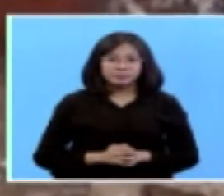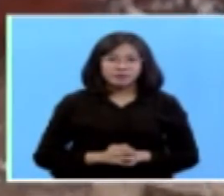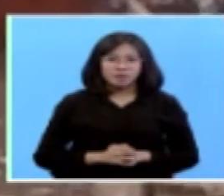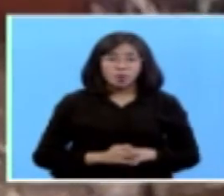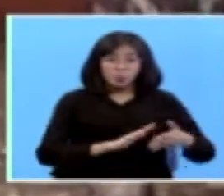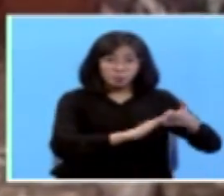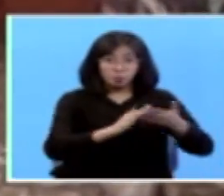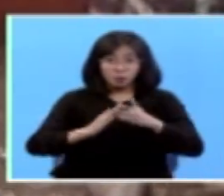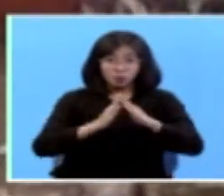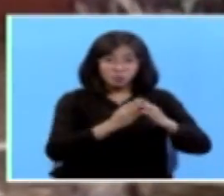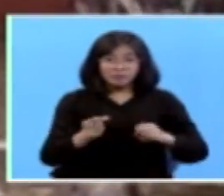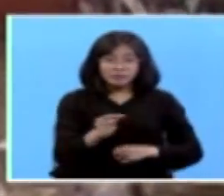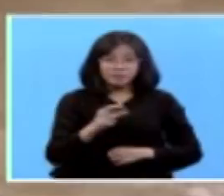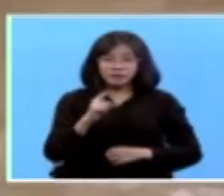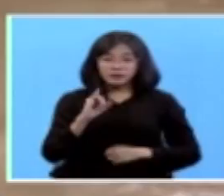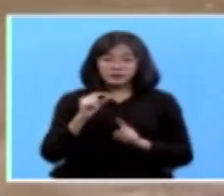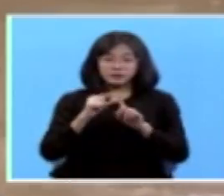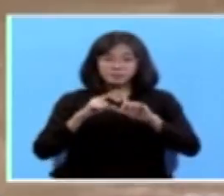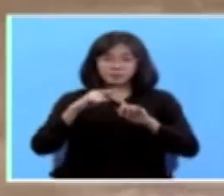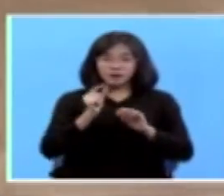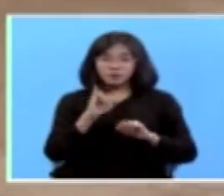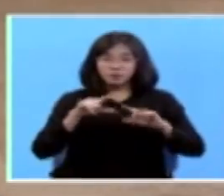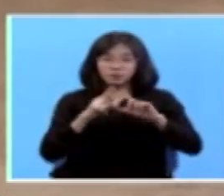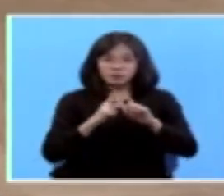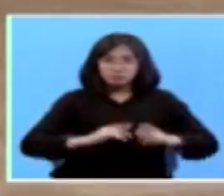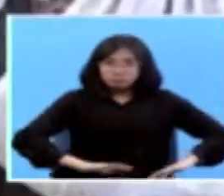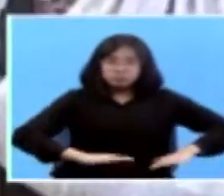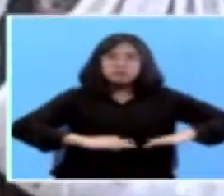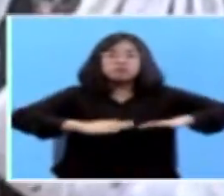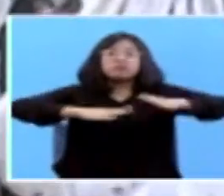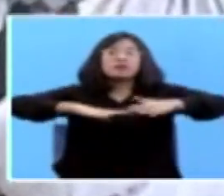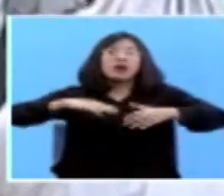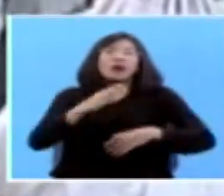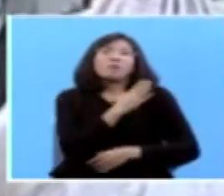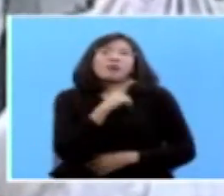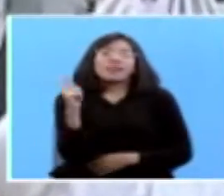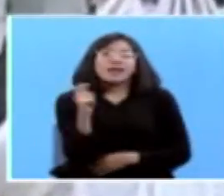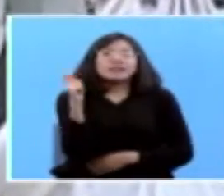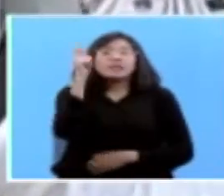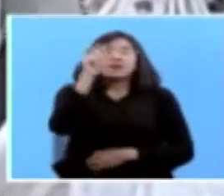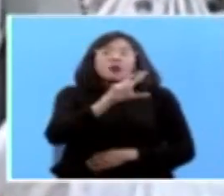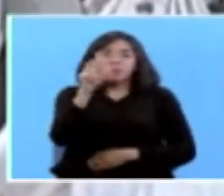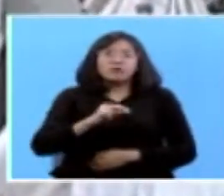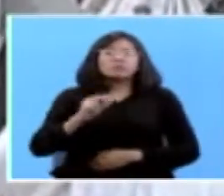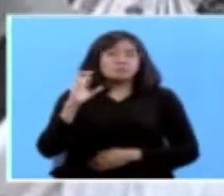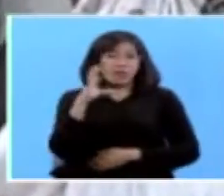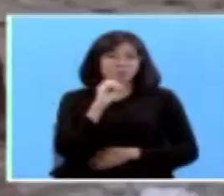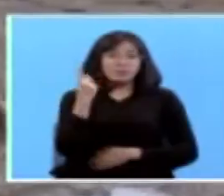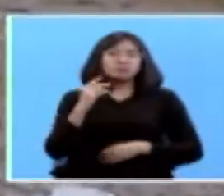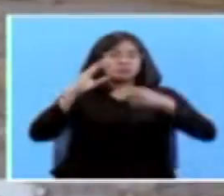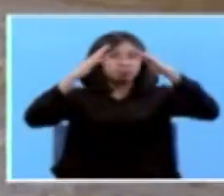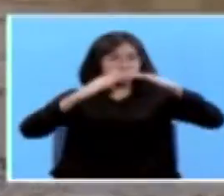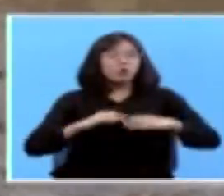Banjir bandang yang menerjang permukiman warga di Kecamatan Cipatujah, Kabupaten Tasikmalaya, Jawa Barat memang sudah mulai surut tadi